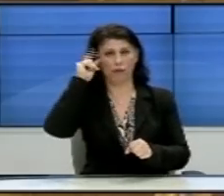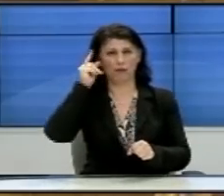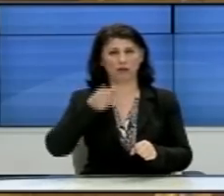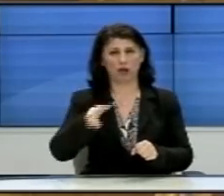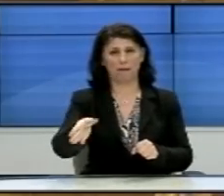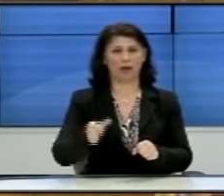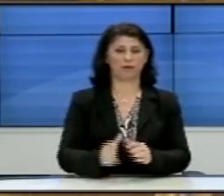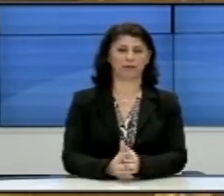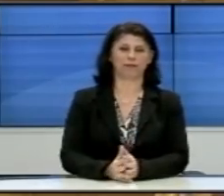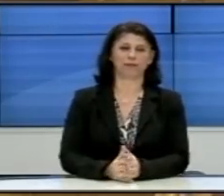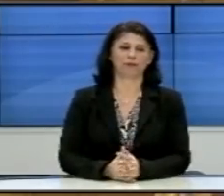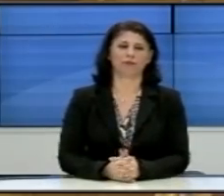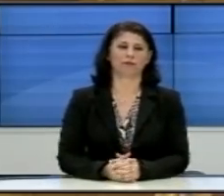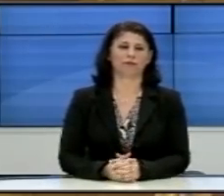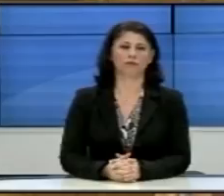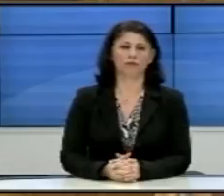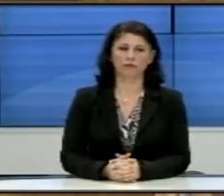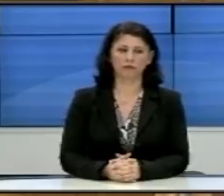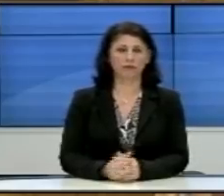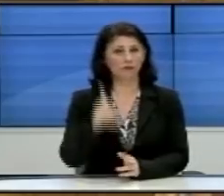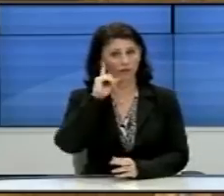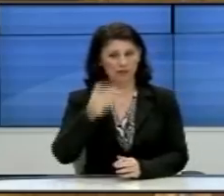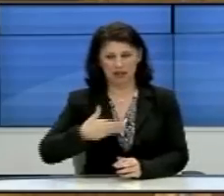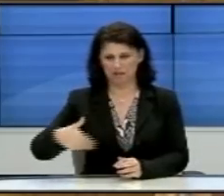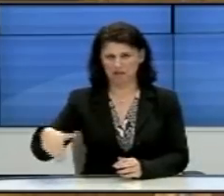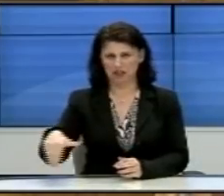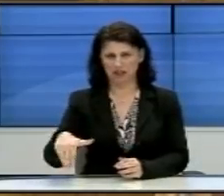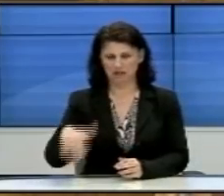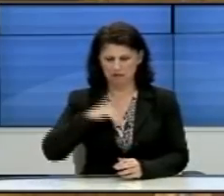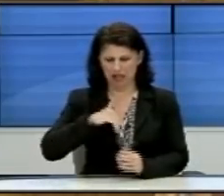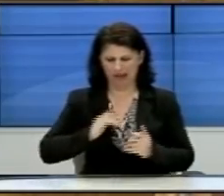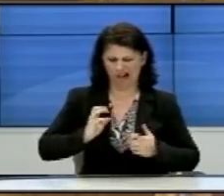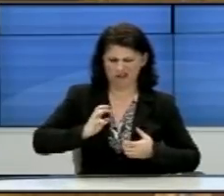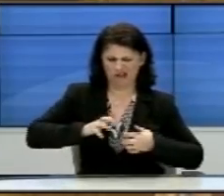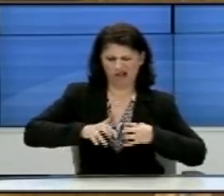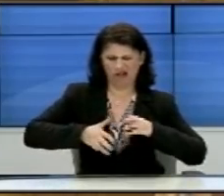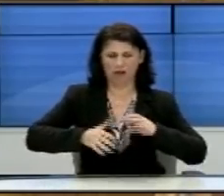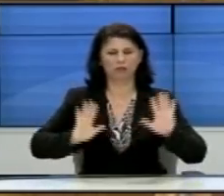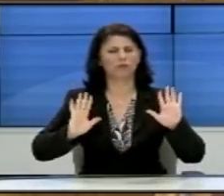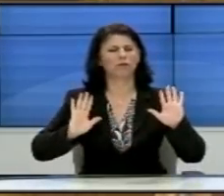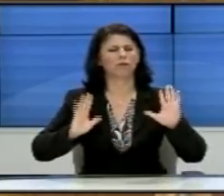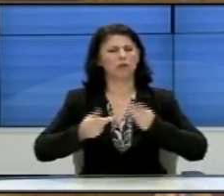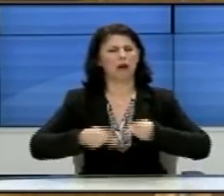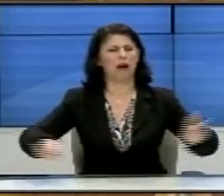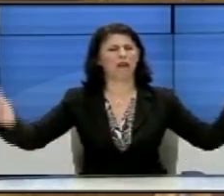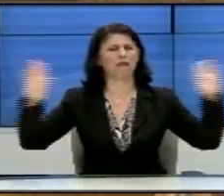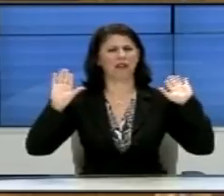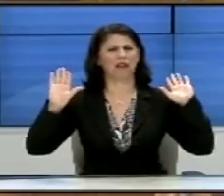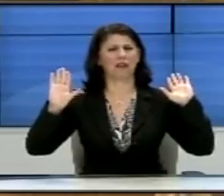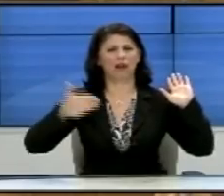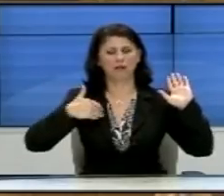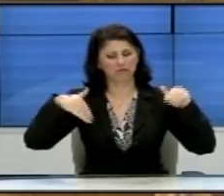σπουδάσουν. Ξέρετε, εμείς δεν έχουμε κανένα κόμπλεξ με αυτά τα ζητήματα. Ίσα-ίσα, τους